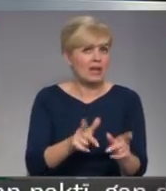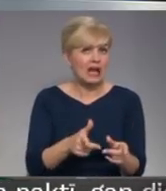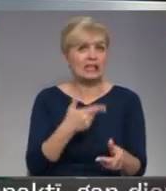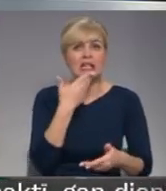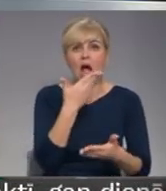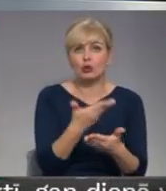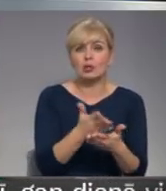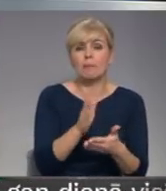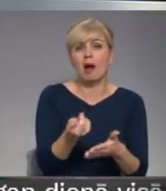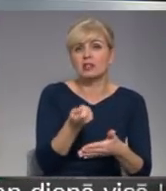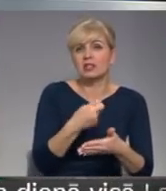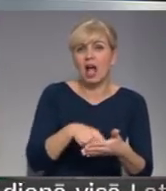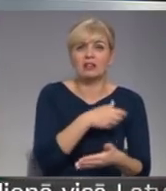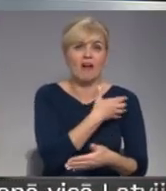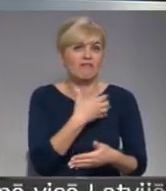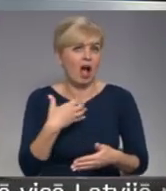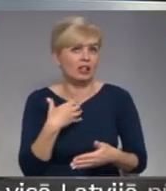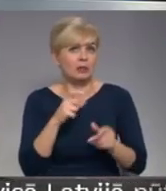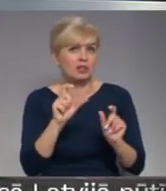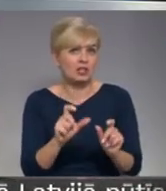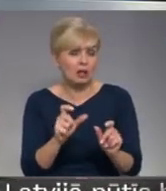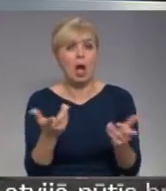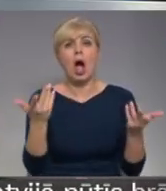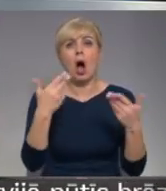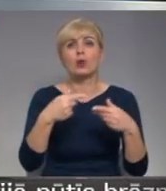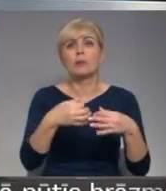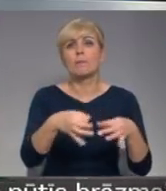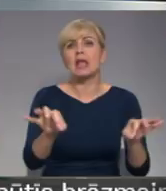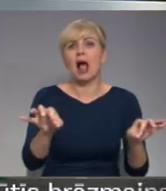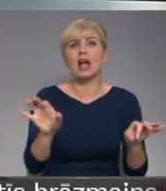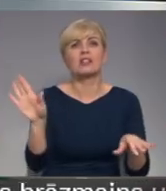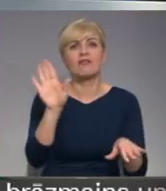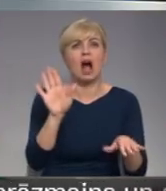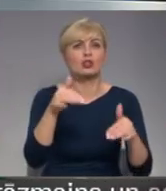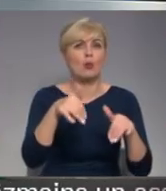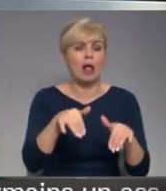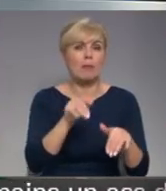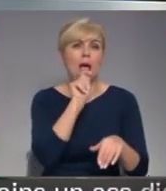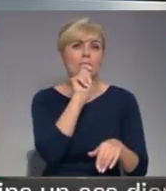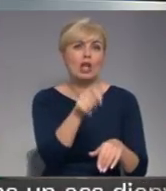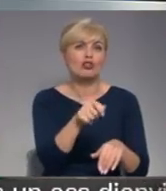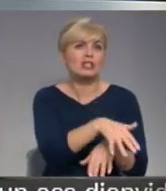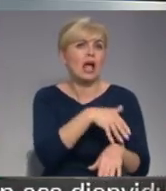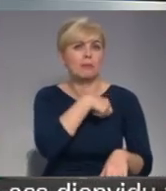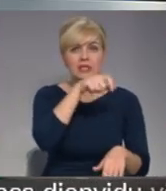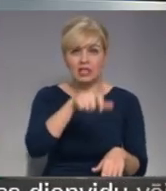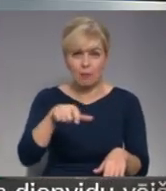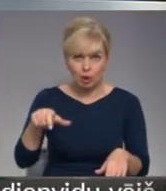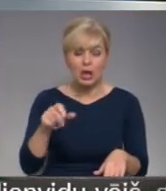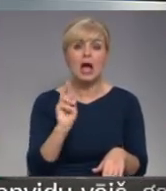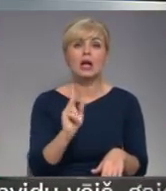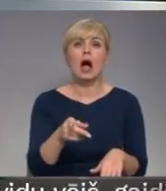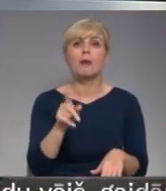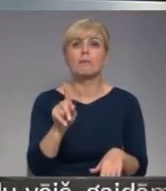slēgtām valdības sēdēm un automātisku pielaides valsts noslēgumam piešķiršanu Saeimas deputātiem. KPVLV tagad rosina noteikt